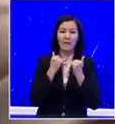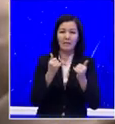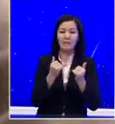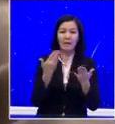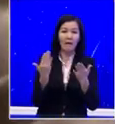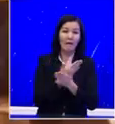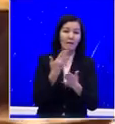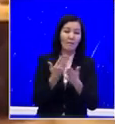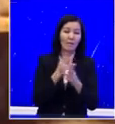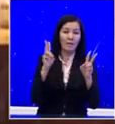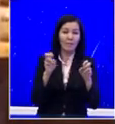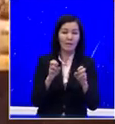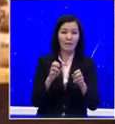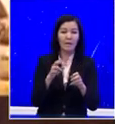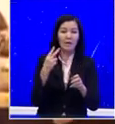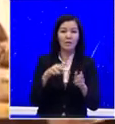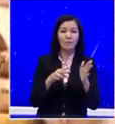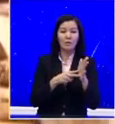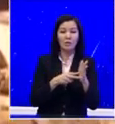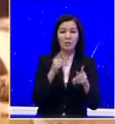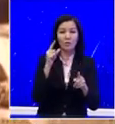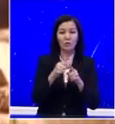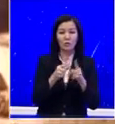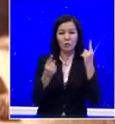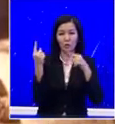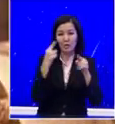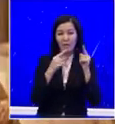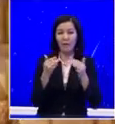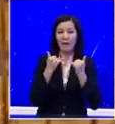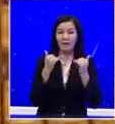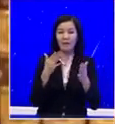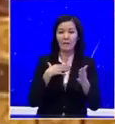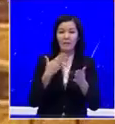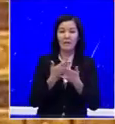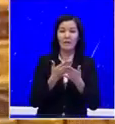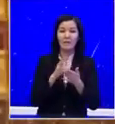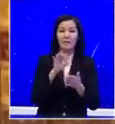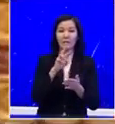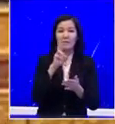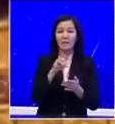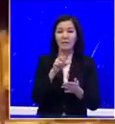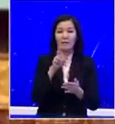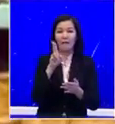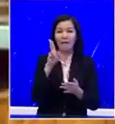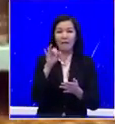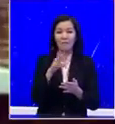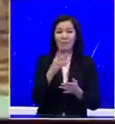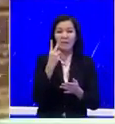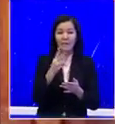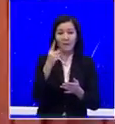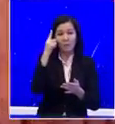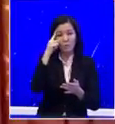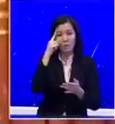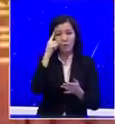әңгіме деп аталды. Ал Абай 27-ші сөзін аталған шығармаға негіздеді, яғни Сократ хакім сөзі деді. Қос ойшылдың да